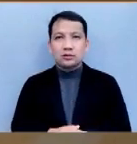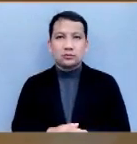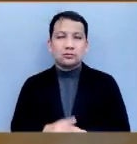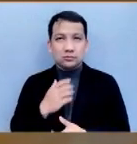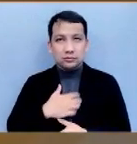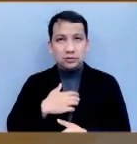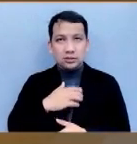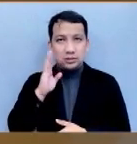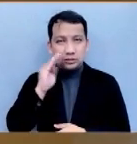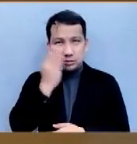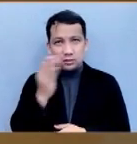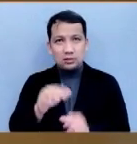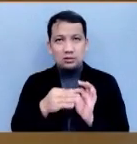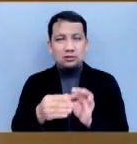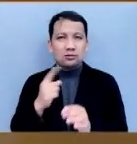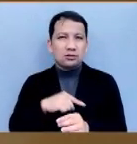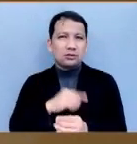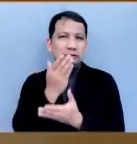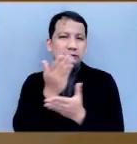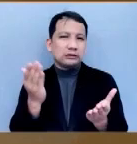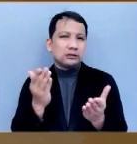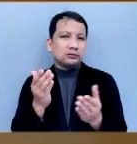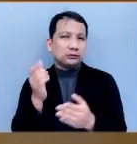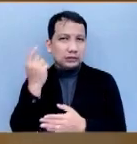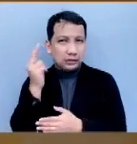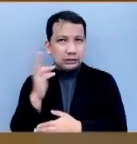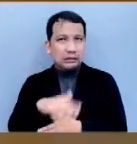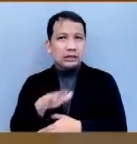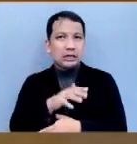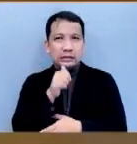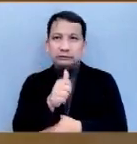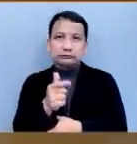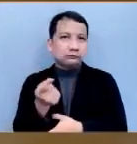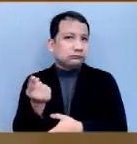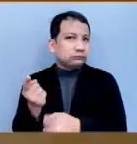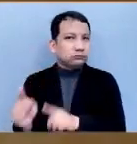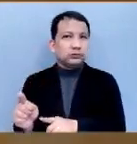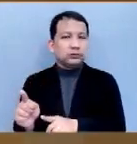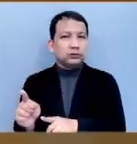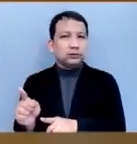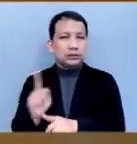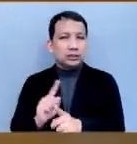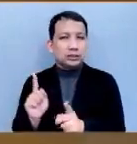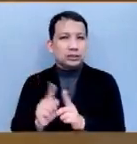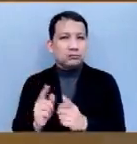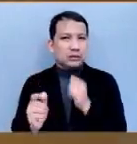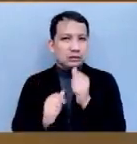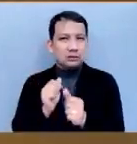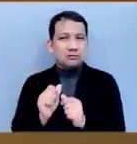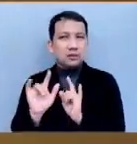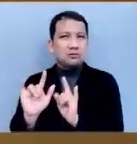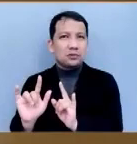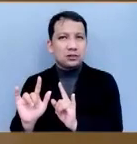sa biyanan niya, pati sa mga tiyuhin, pero hindi naman siya kumbaga iniintindi. Sobrang mahal niya